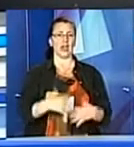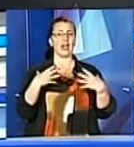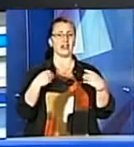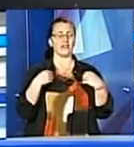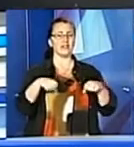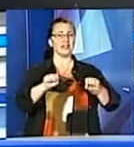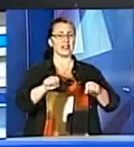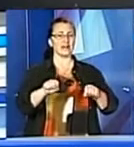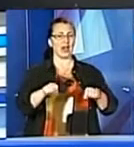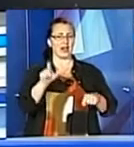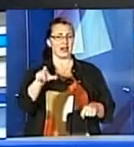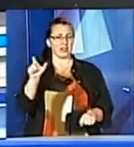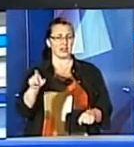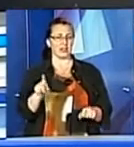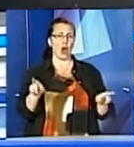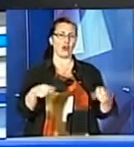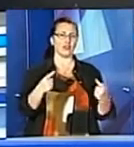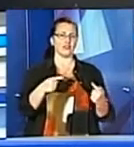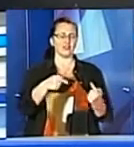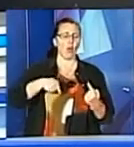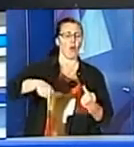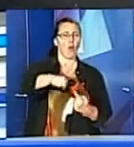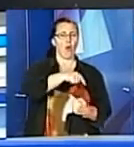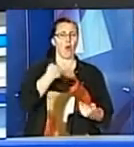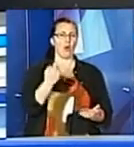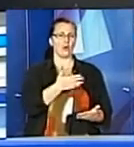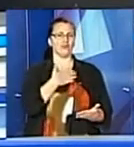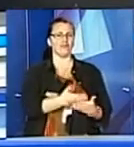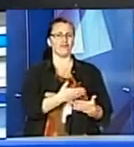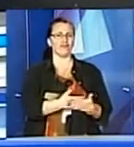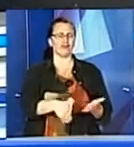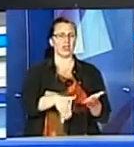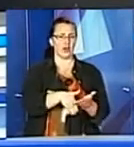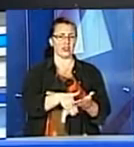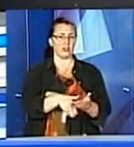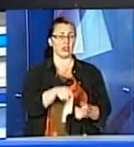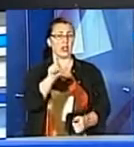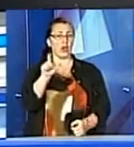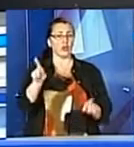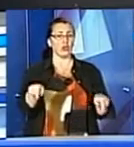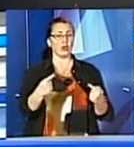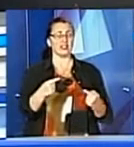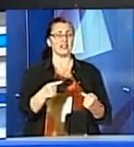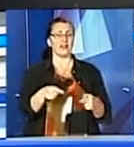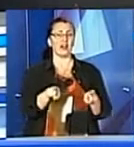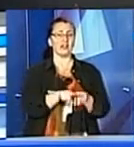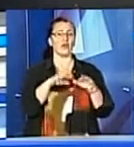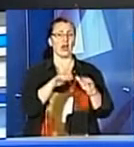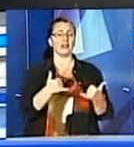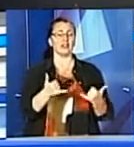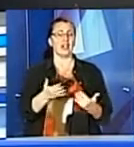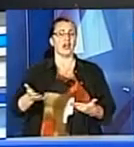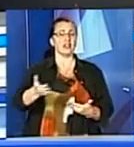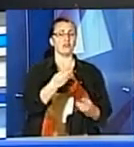Львівські байкери організували коло благодійності. Вихідними мотоциклісти-любителі організували благодійну акцію для збору коштів